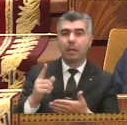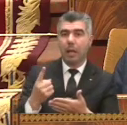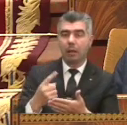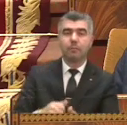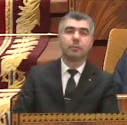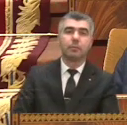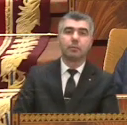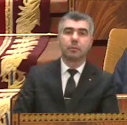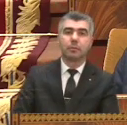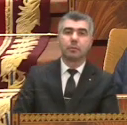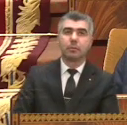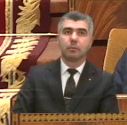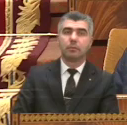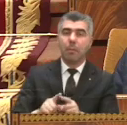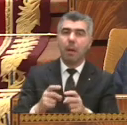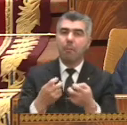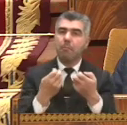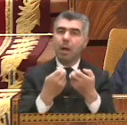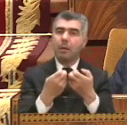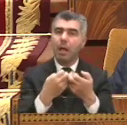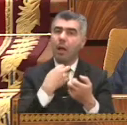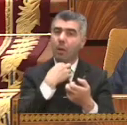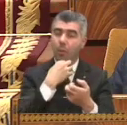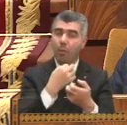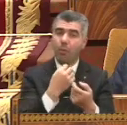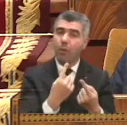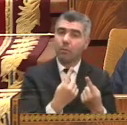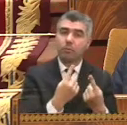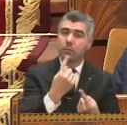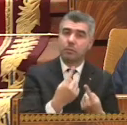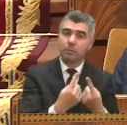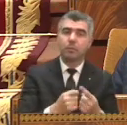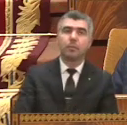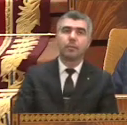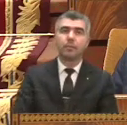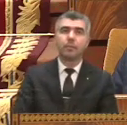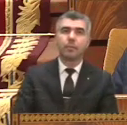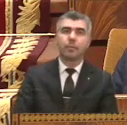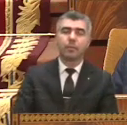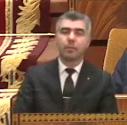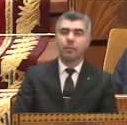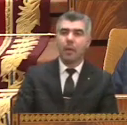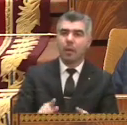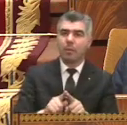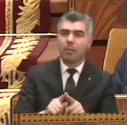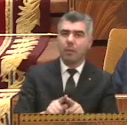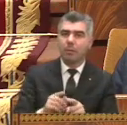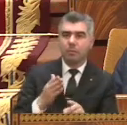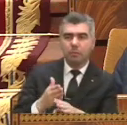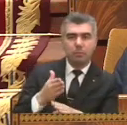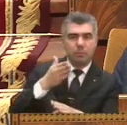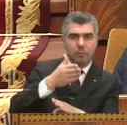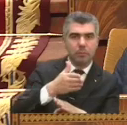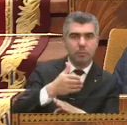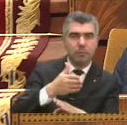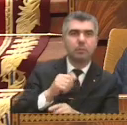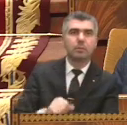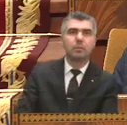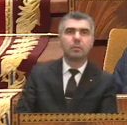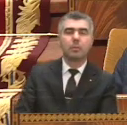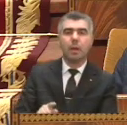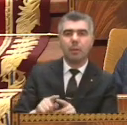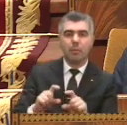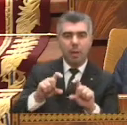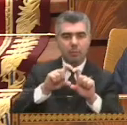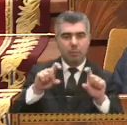نعطي هذا المثال السيده الوزيره هو انني اليوم ويمكن لك ديري التمرين دخلت لواحد الموقع